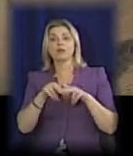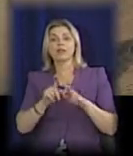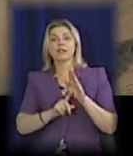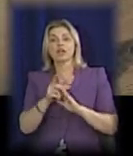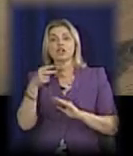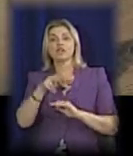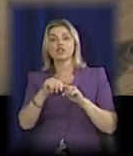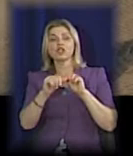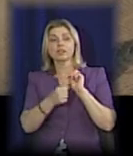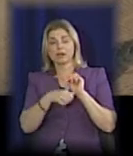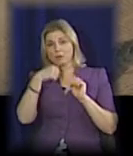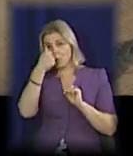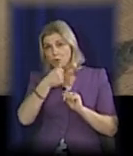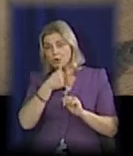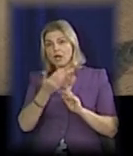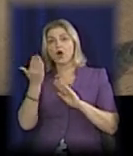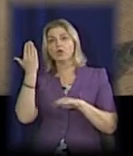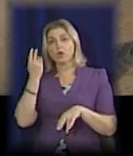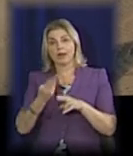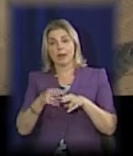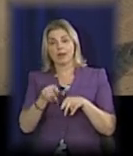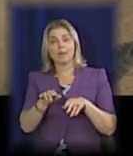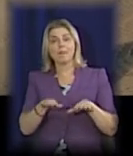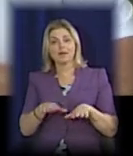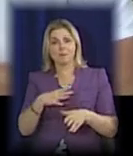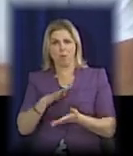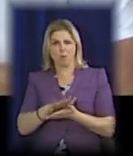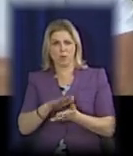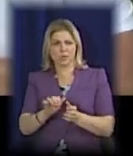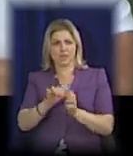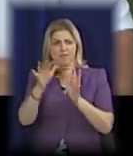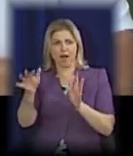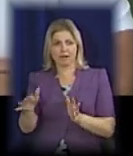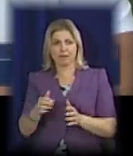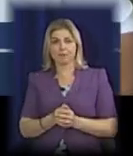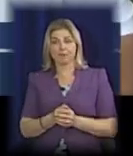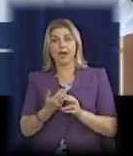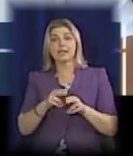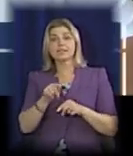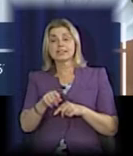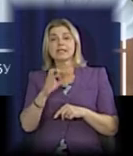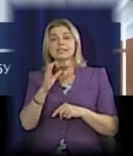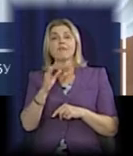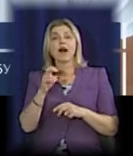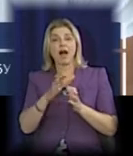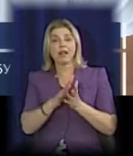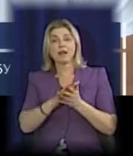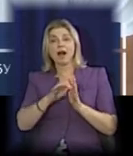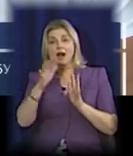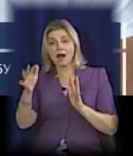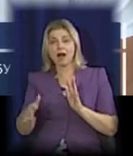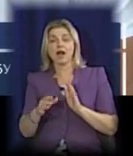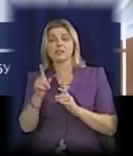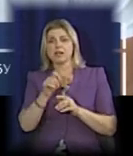у 2016 році. Тоді на цьому місці було сміттєзвалище. Це звалище виникло за, скажімо